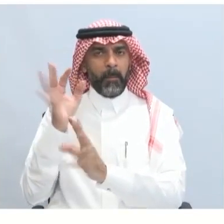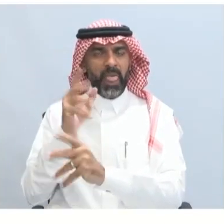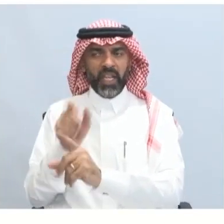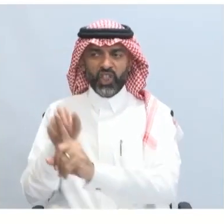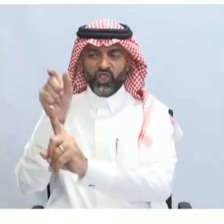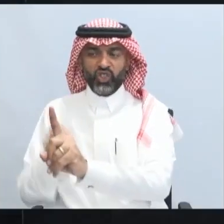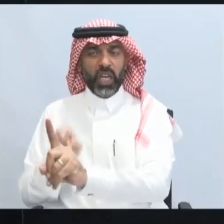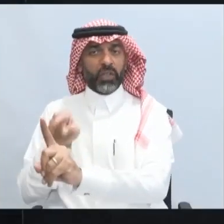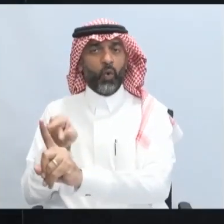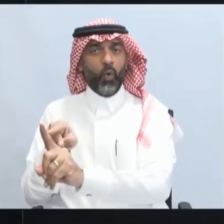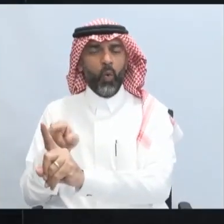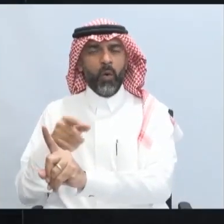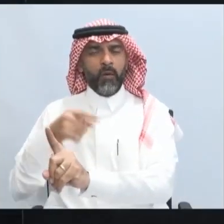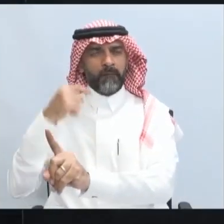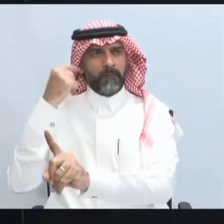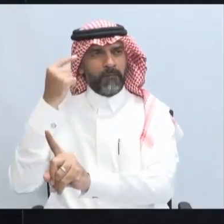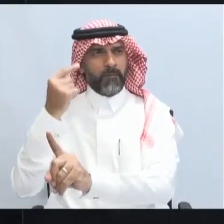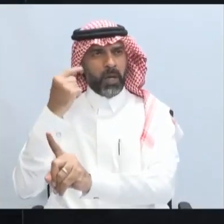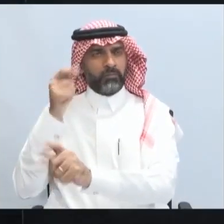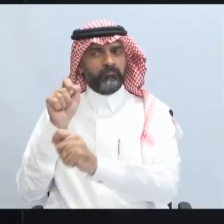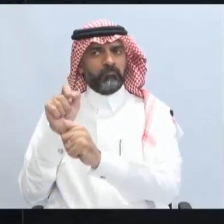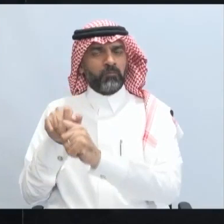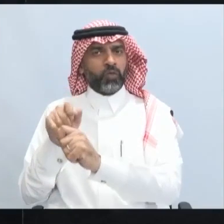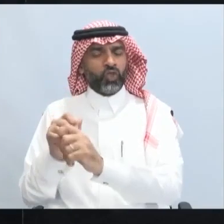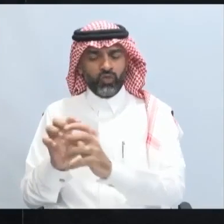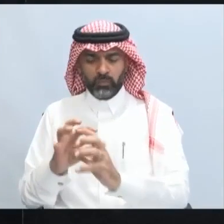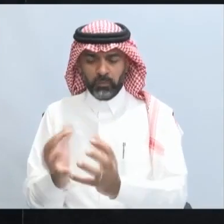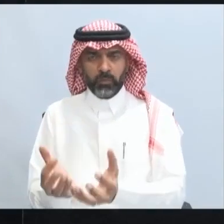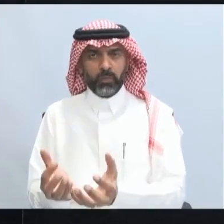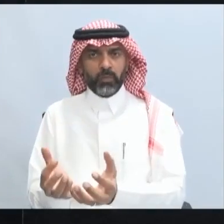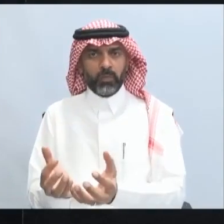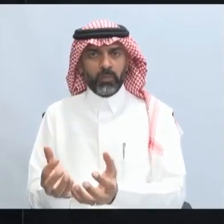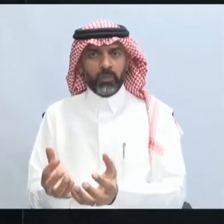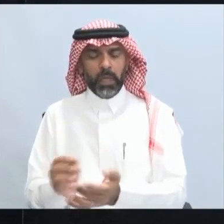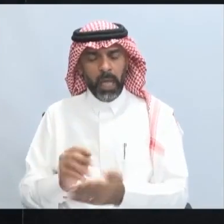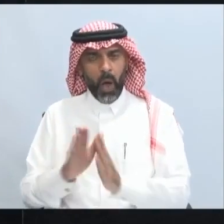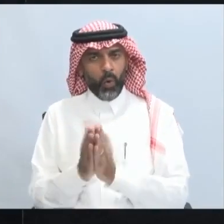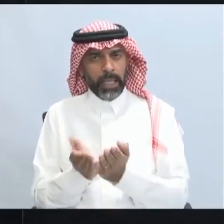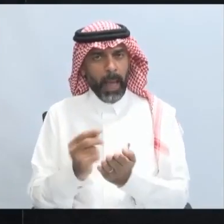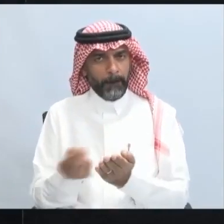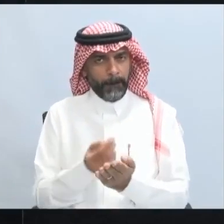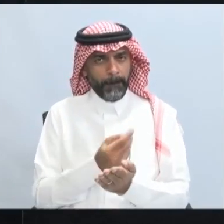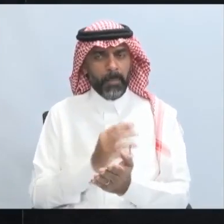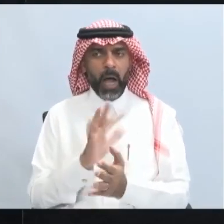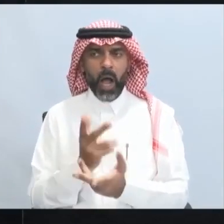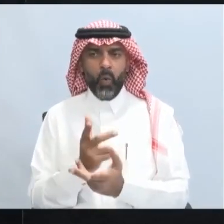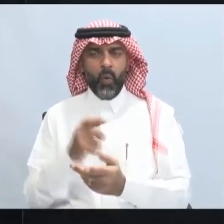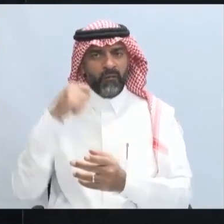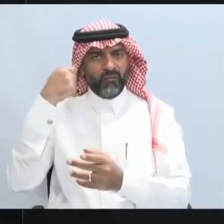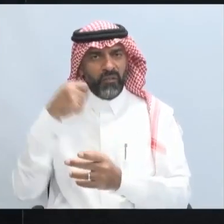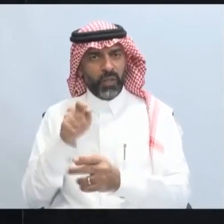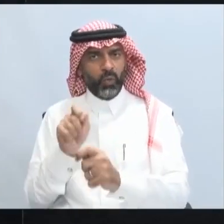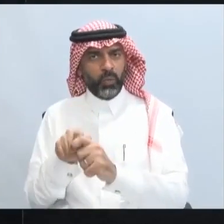يكون مسموعا او مقروءا ومن كتاب وغيره او مرئيا او ربما